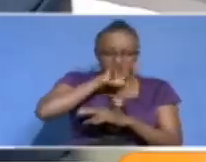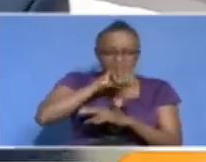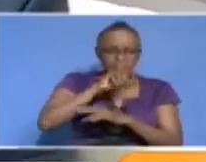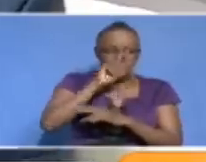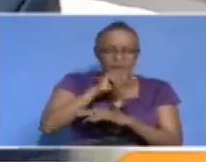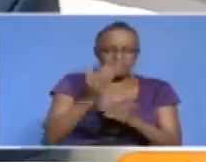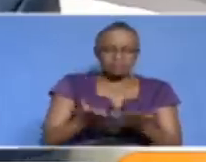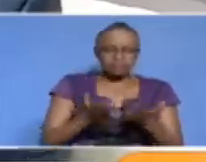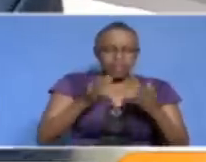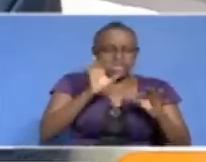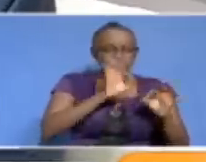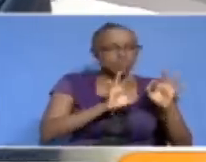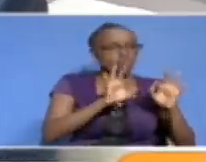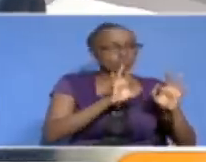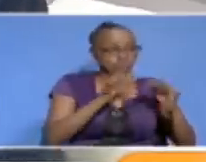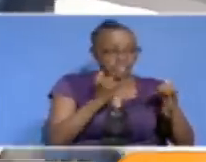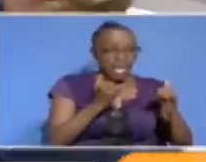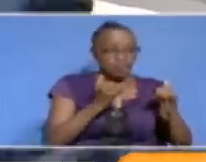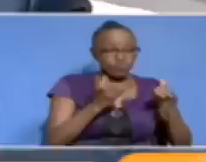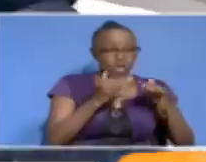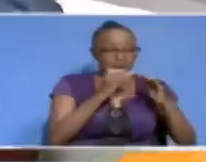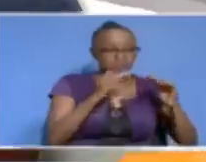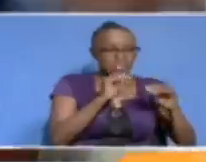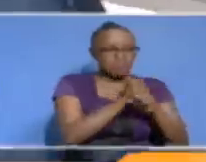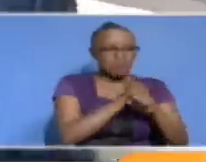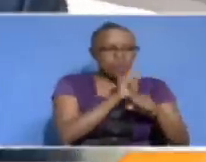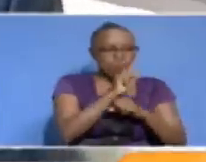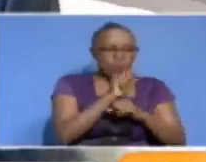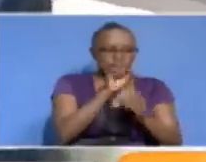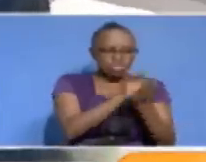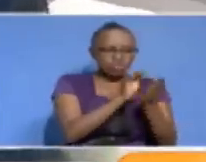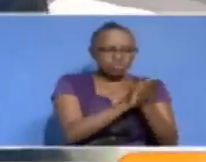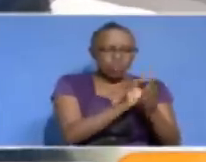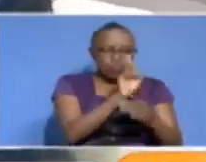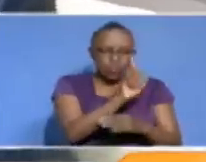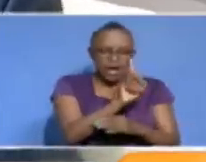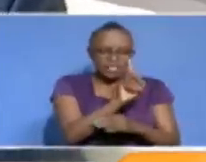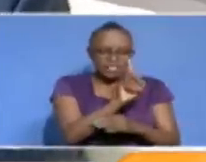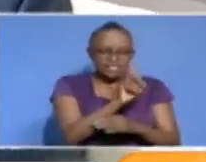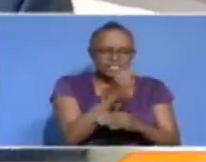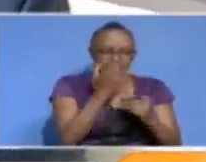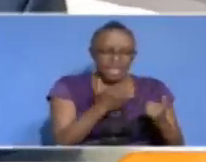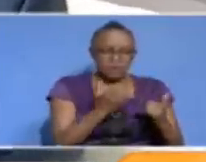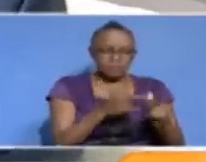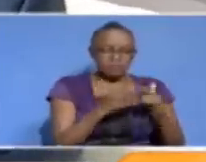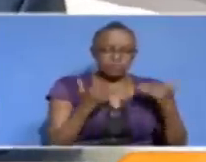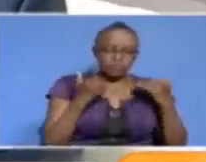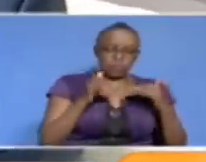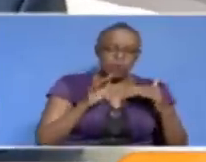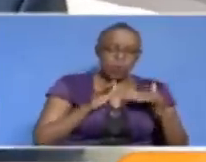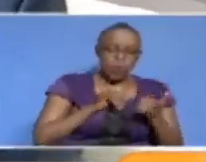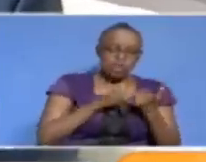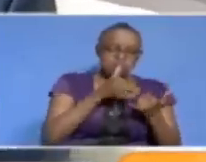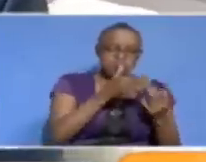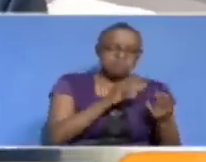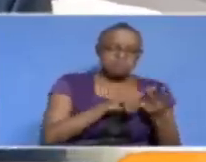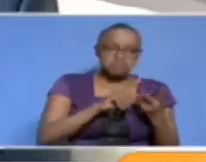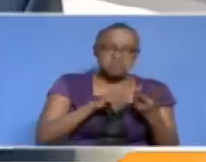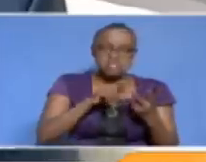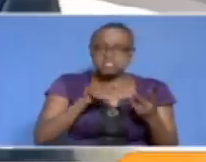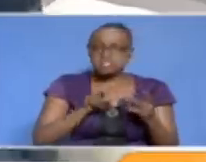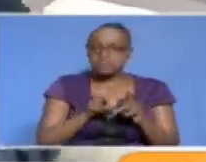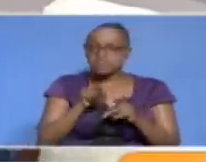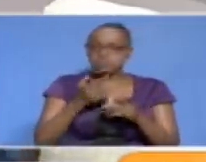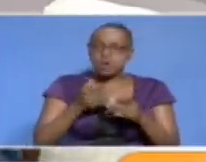the slums into modern houses. Uwezi kuwa kwa one store sahi unalala na bibi yako hapo, mama mko yako wako